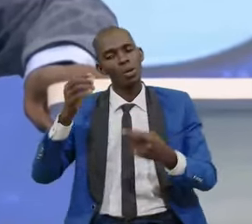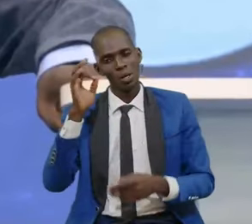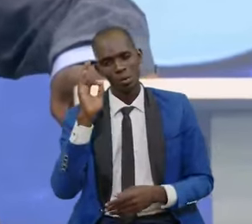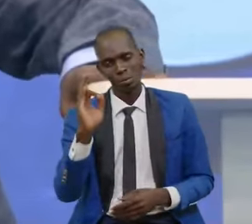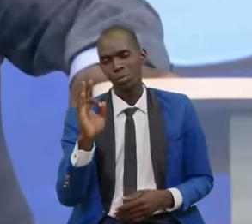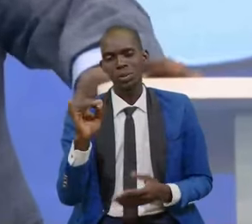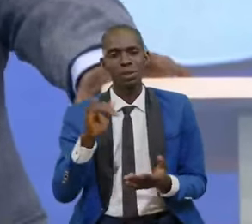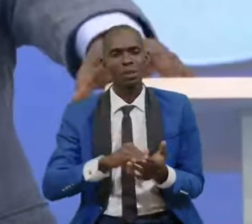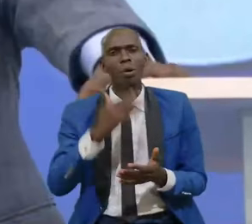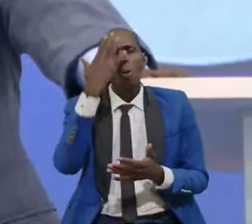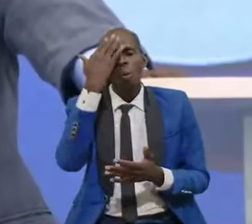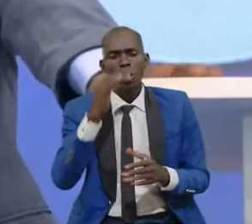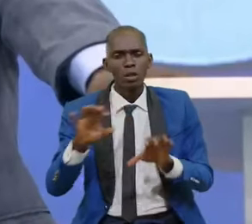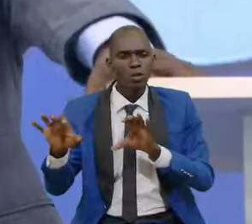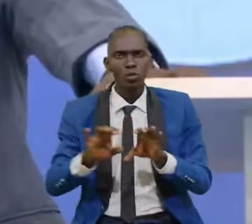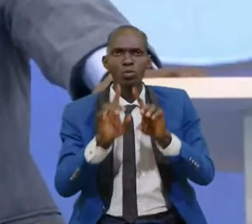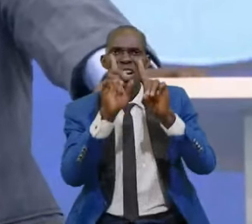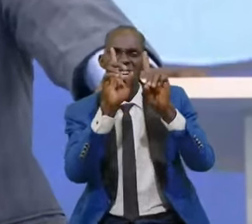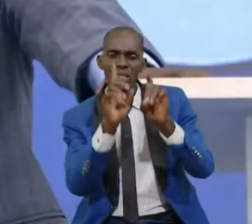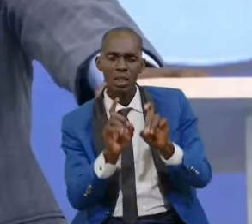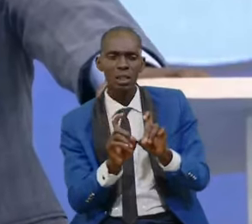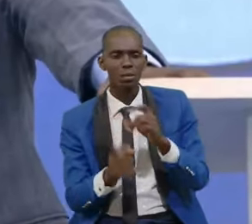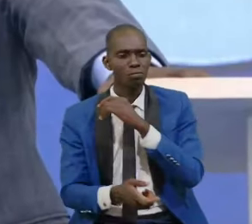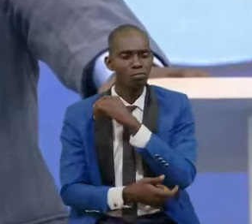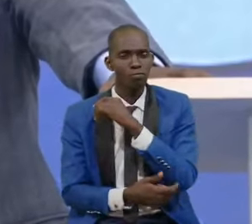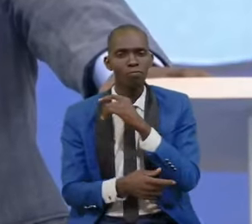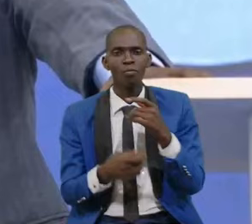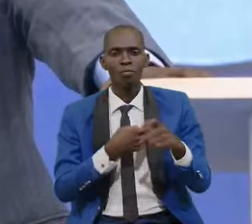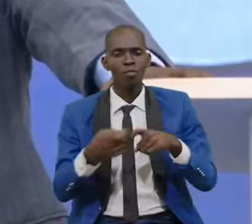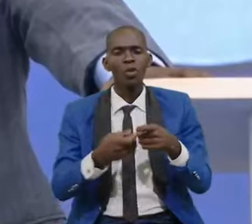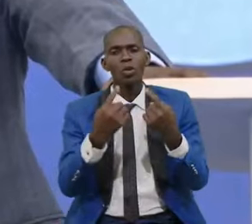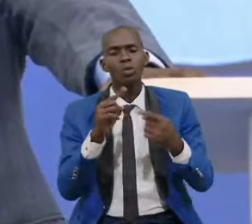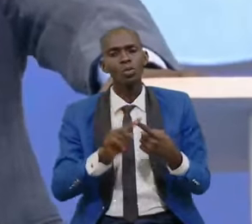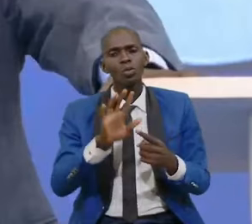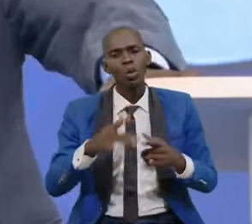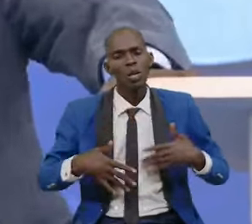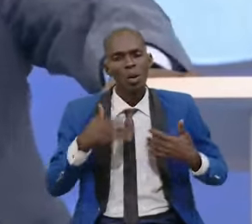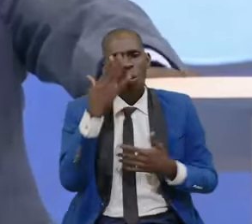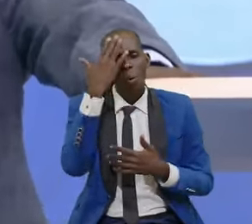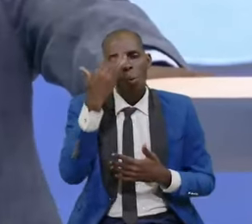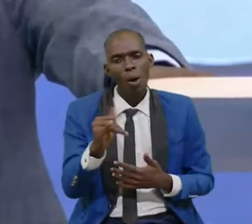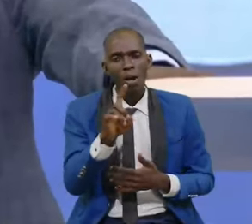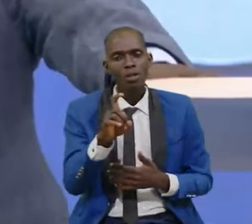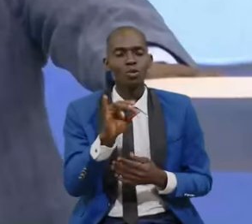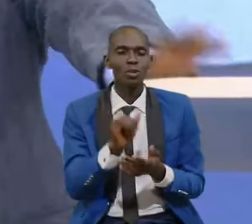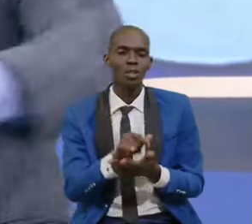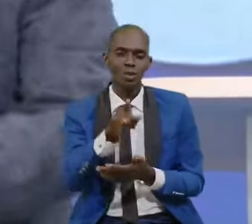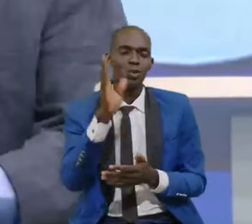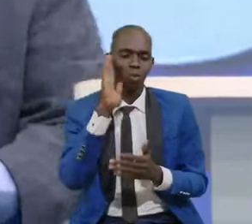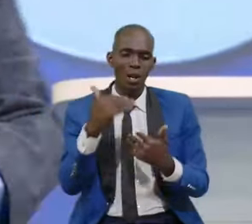épreuves viennent dans nos vies? Les tests viennent pour que tu aies un